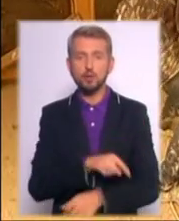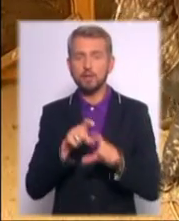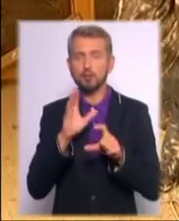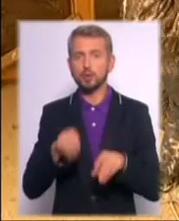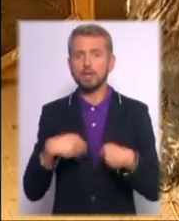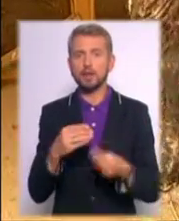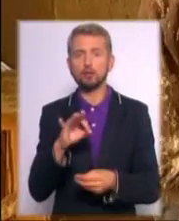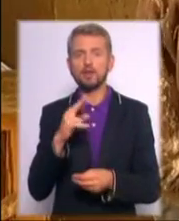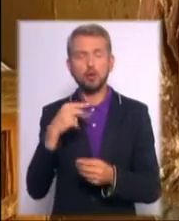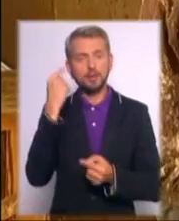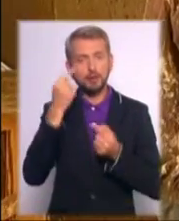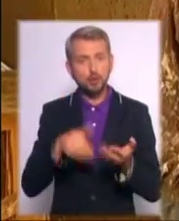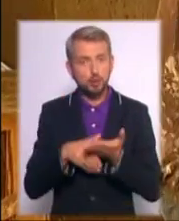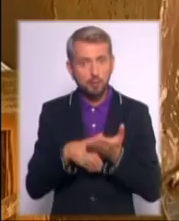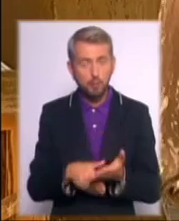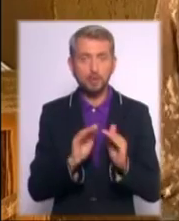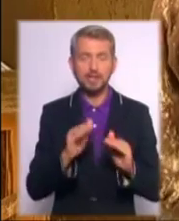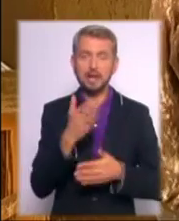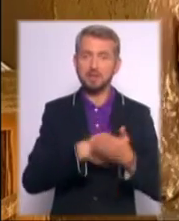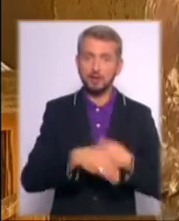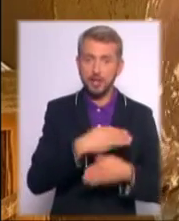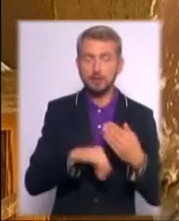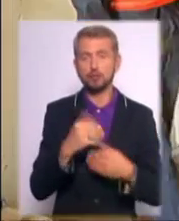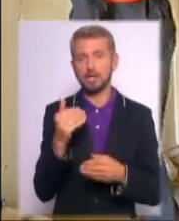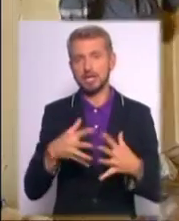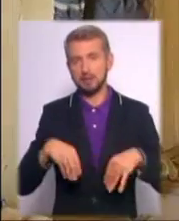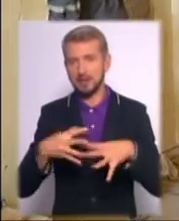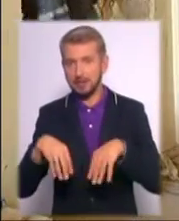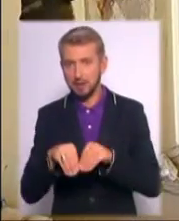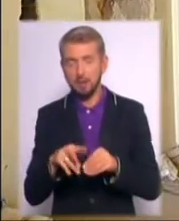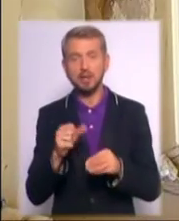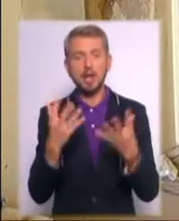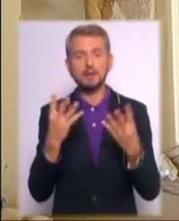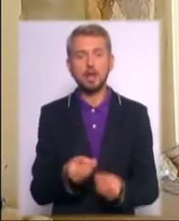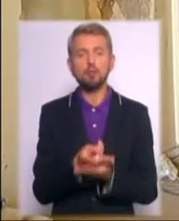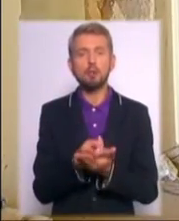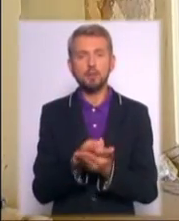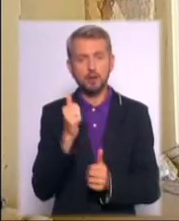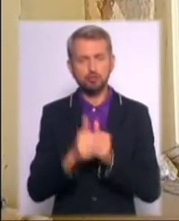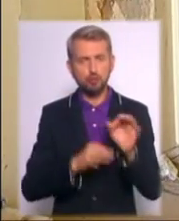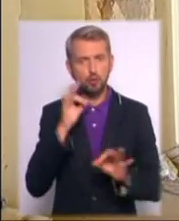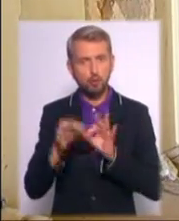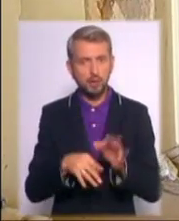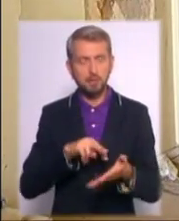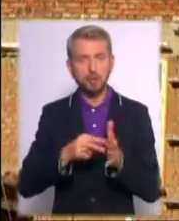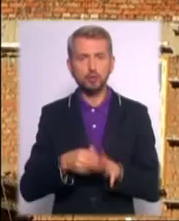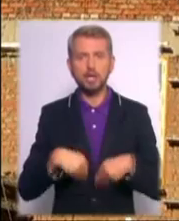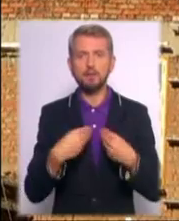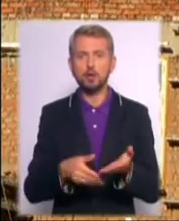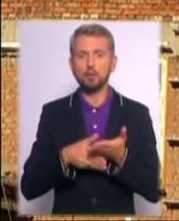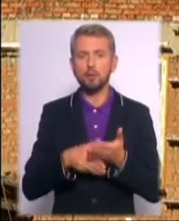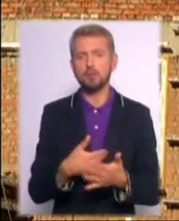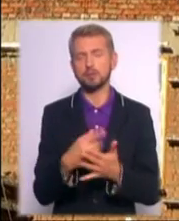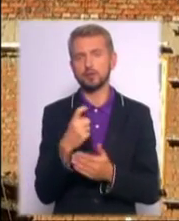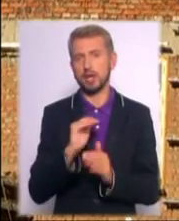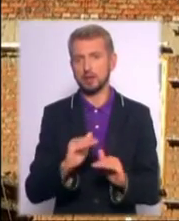і соціально-психологічну допомогу як діткам з інвалідністю, так і їхнім сім'ям. На денному перебуванні щодоби планують надавати допомогу близько сотні дітей. Ще 200